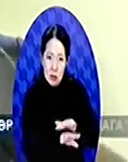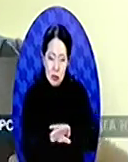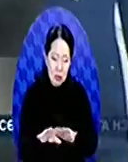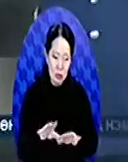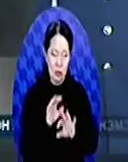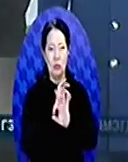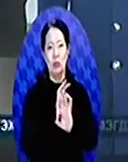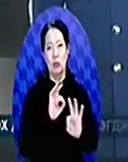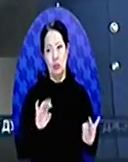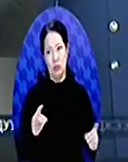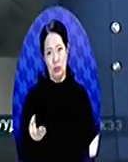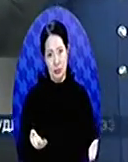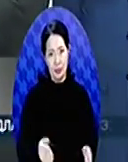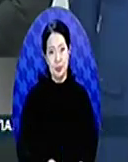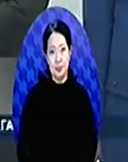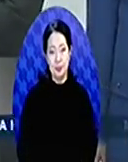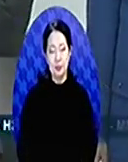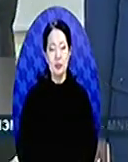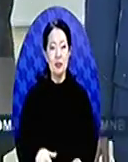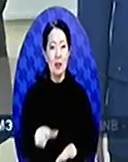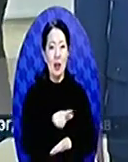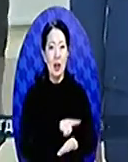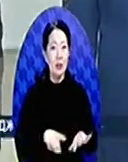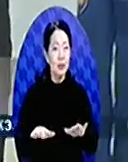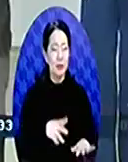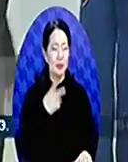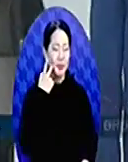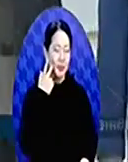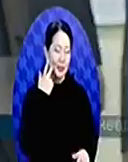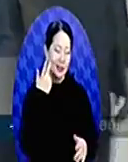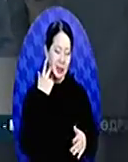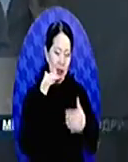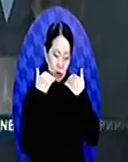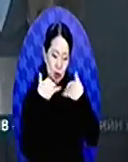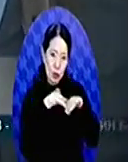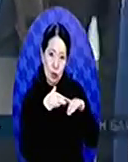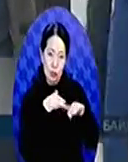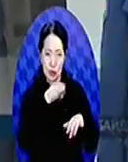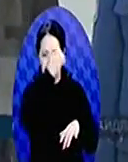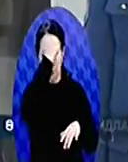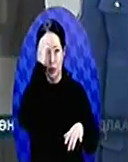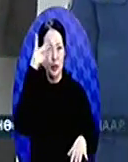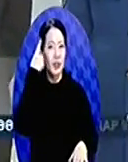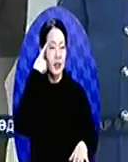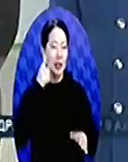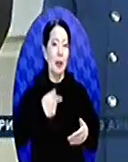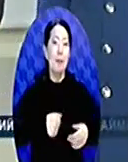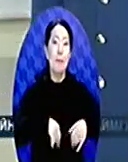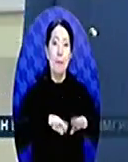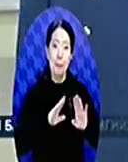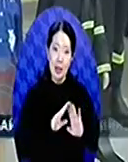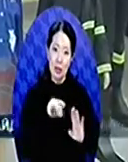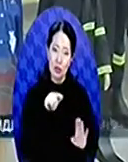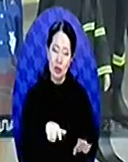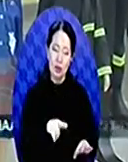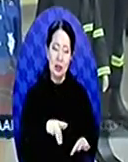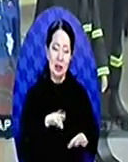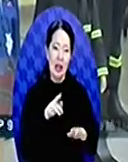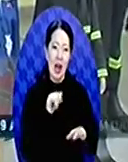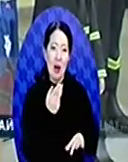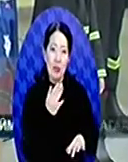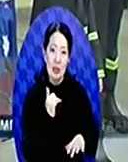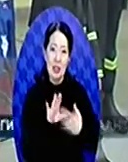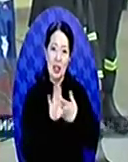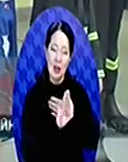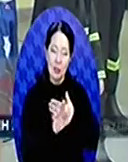өөр дашруунд хэлгээд газар хөдлөлийн байнгын ажиллагааны зөвлөлийг ерөнхийлөгчийн санаачлагаар байгуулсан энэ зөвлөл нь гамшигаас өрсөлдсөн сэргээлэх сургалтын